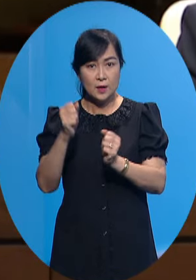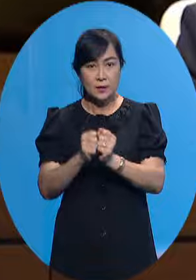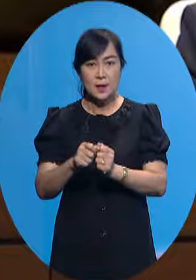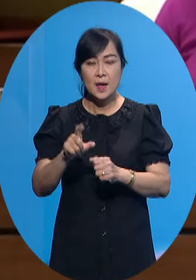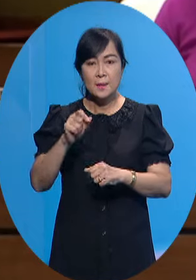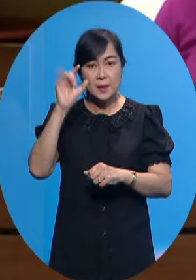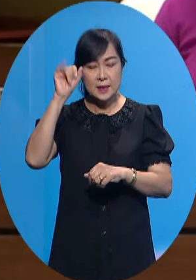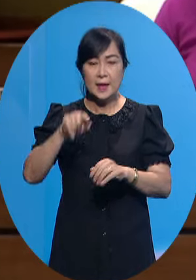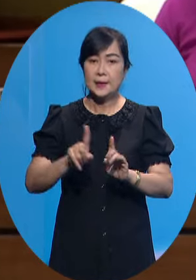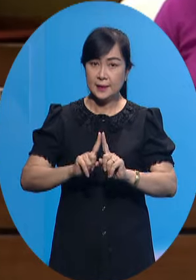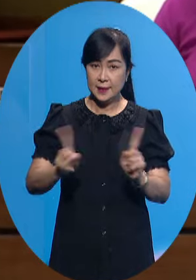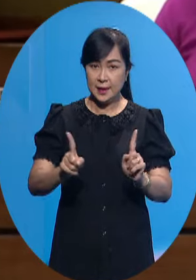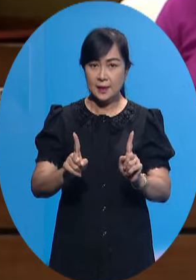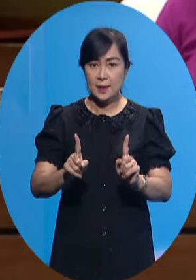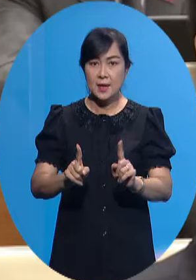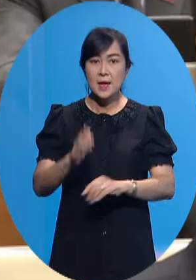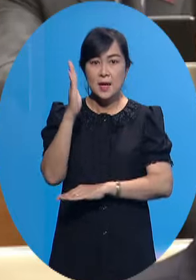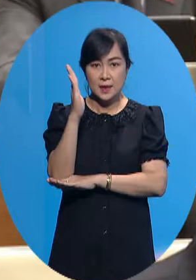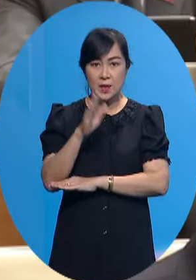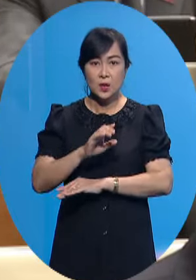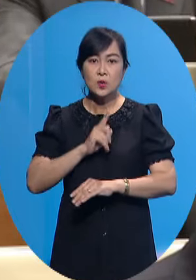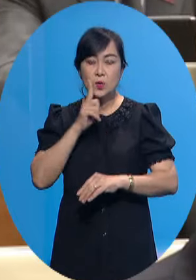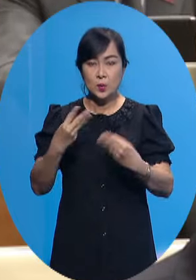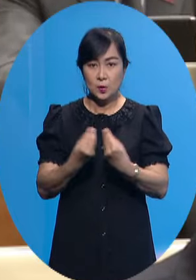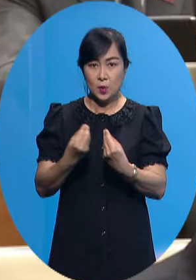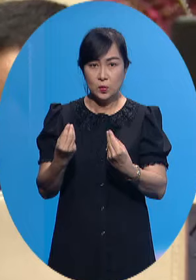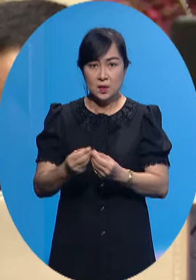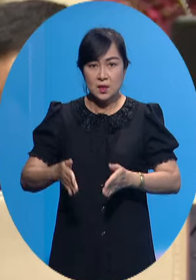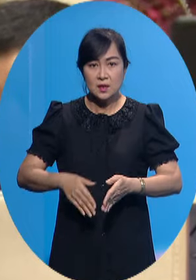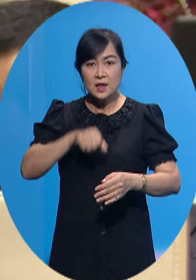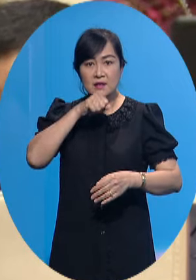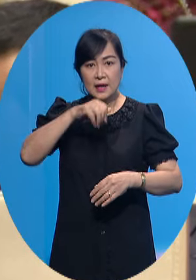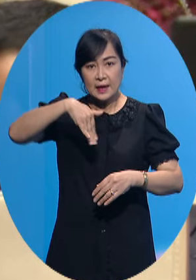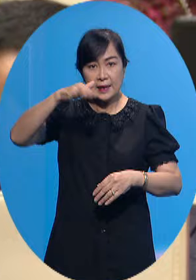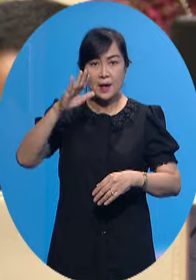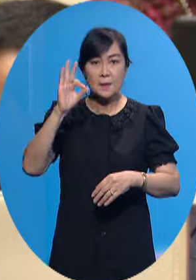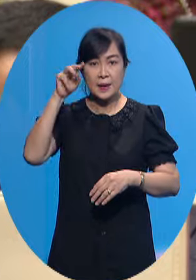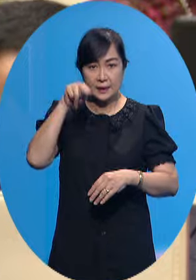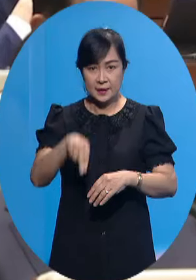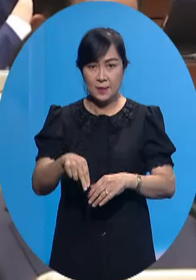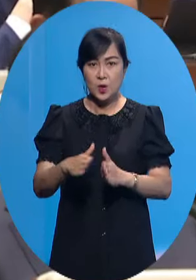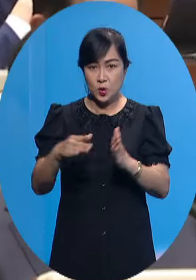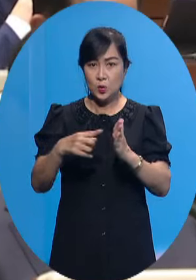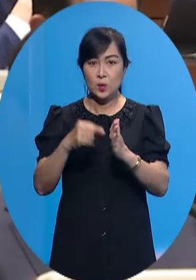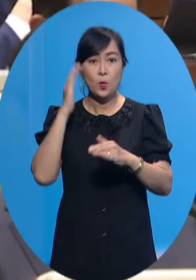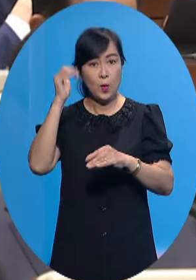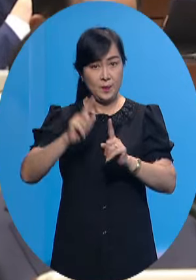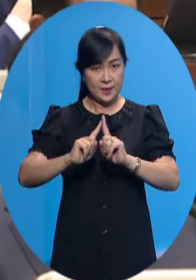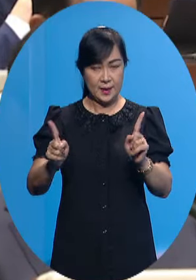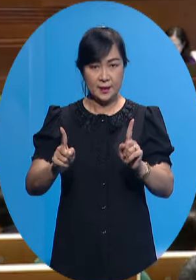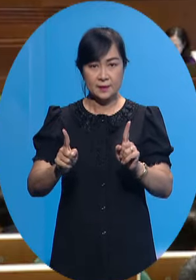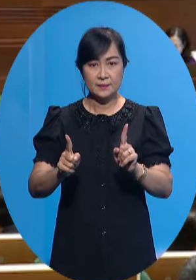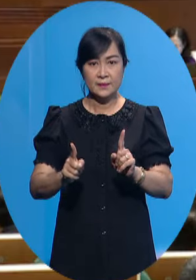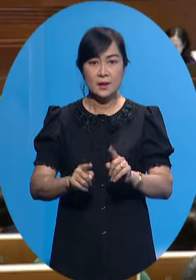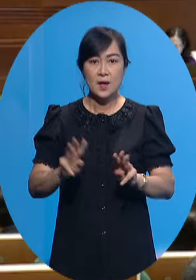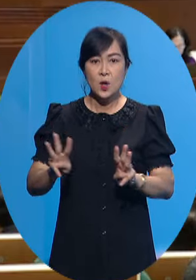10 dự án luật khác Quốc hội sẽ cho ý kiến về chủ trương đầu tư dự án đường s tốc độ cao trên trụ bắc nam và nhiều Nội dung quan trọng khác